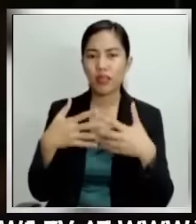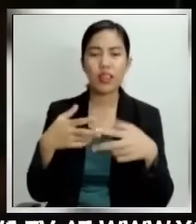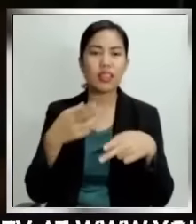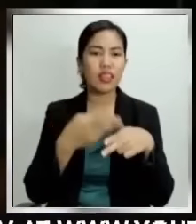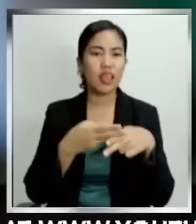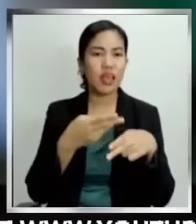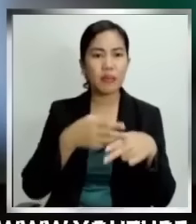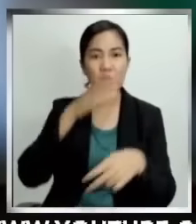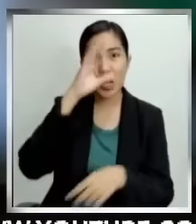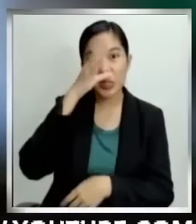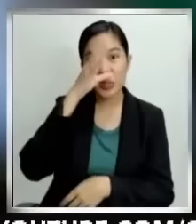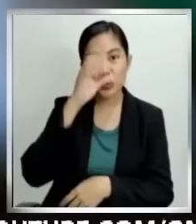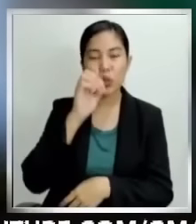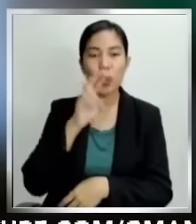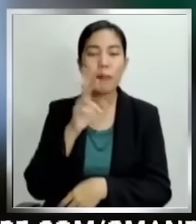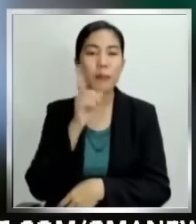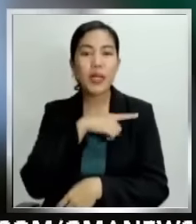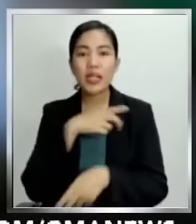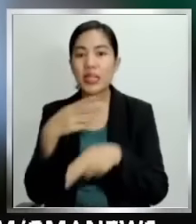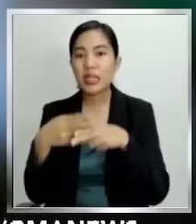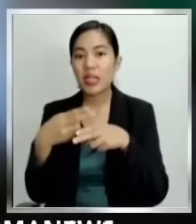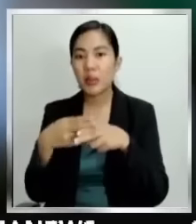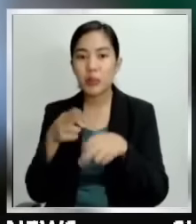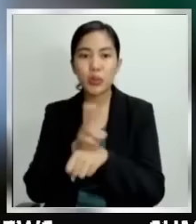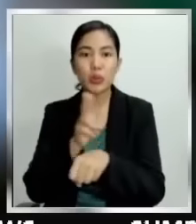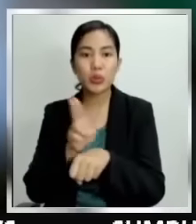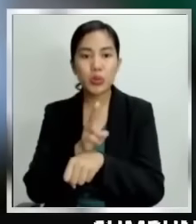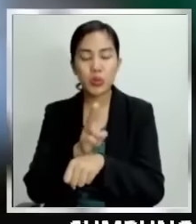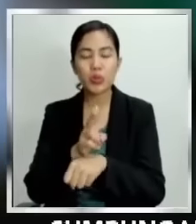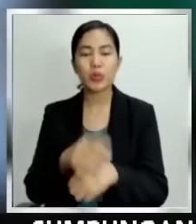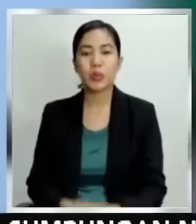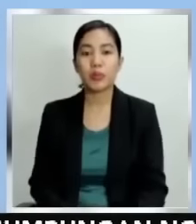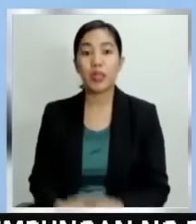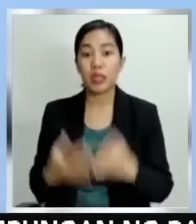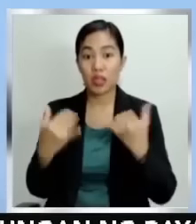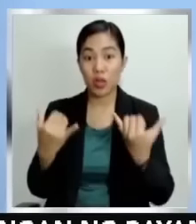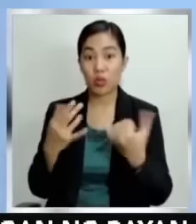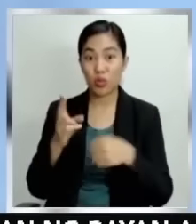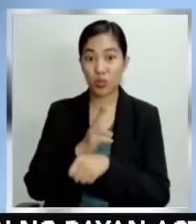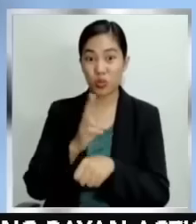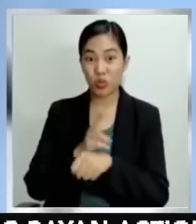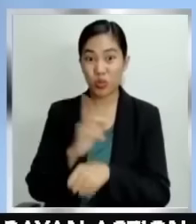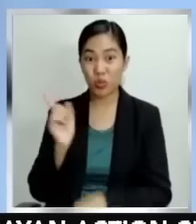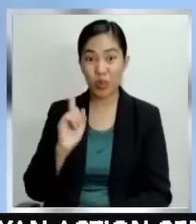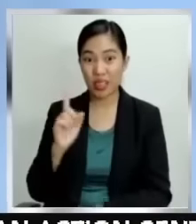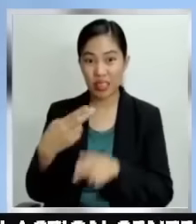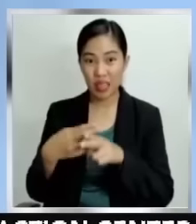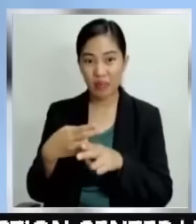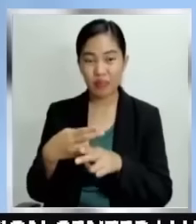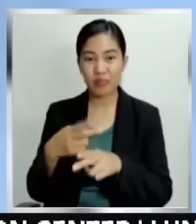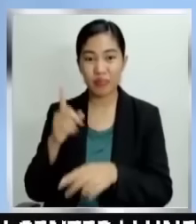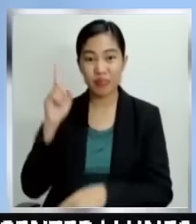ang ginamit. Ginagamit natin ngayon si Bart Simpson. Tingnan natin kung aprobahan yung application ni